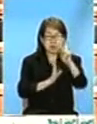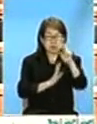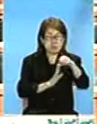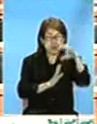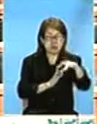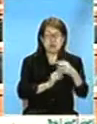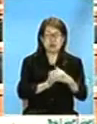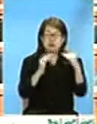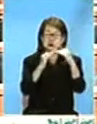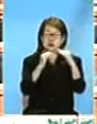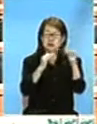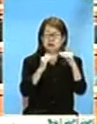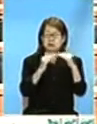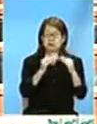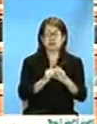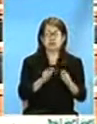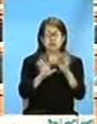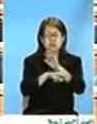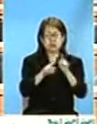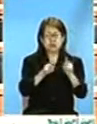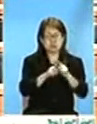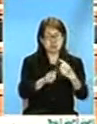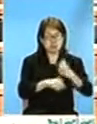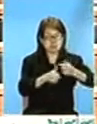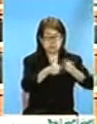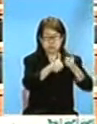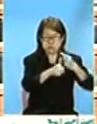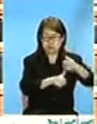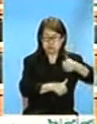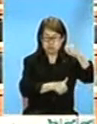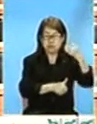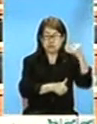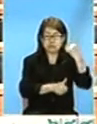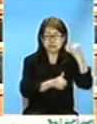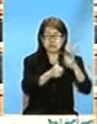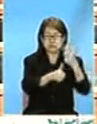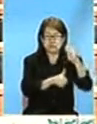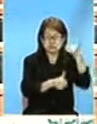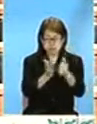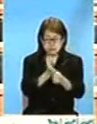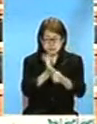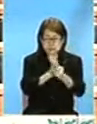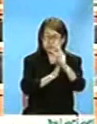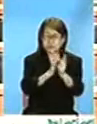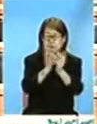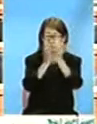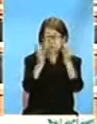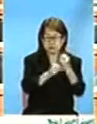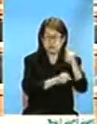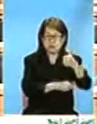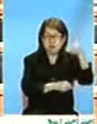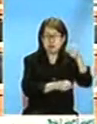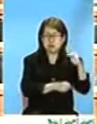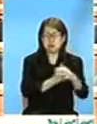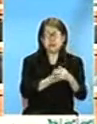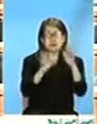มีฐานะที่เป็นผู้ประกาศสงครามรัฐสภานั้นเป็นผู้ที่มีอำนาจในการแก้ไขรัฐธรรมนูญรัฐสภาคล้